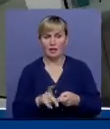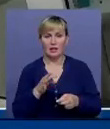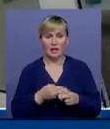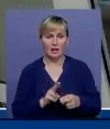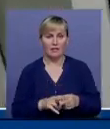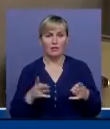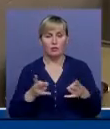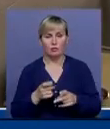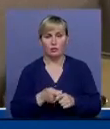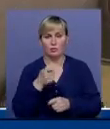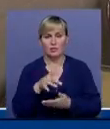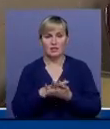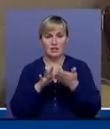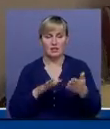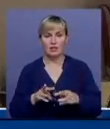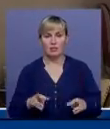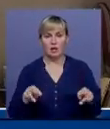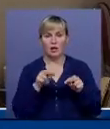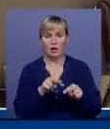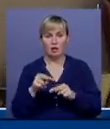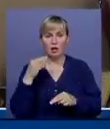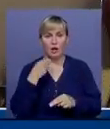этого следует подать заявление в Департамент контроля